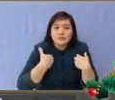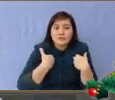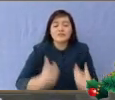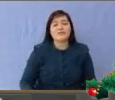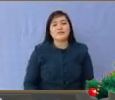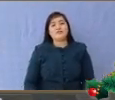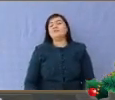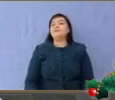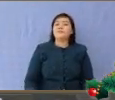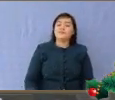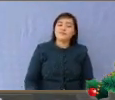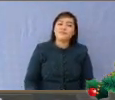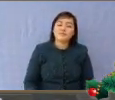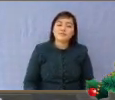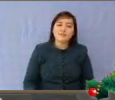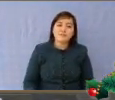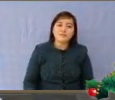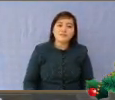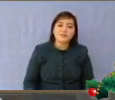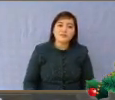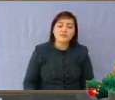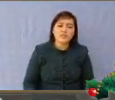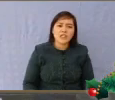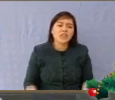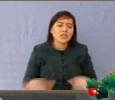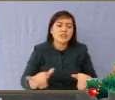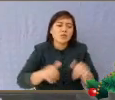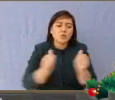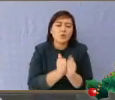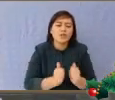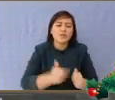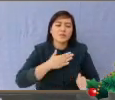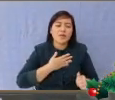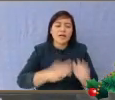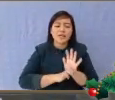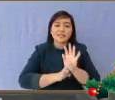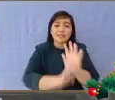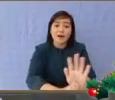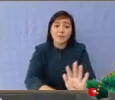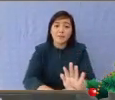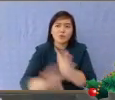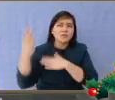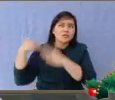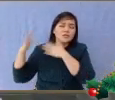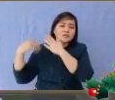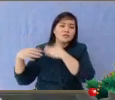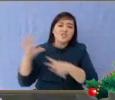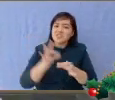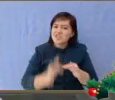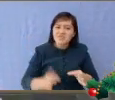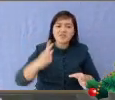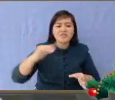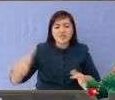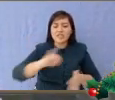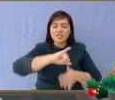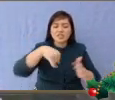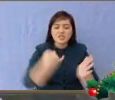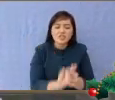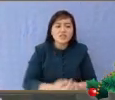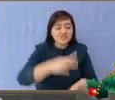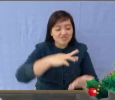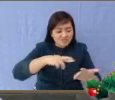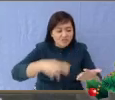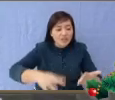at tatay nung batang ito na nagpa-swab test, sana matutuwa pa sila sapagkat kinongratulate sila ng